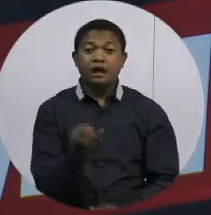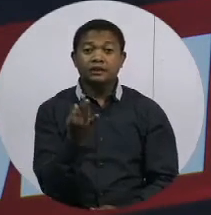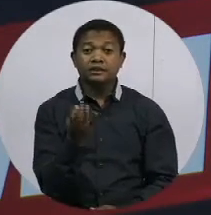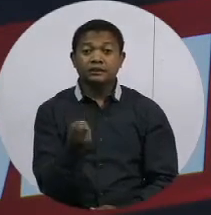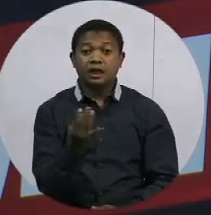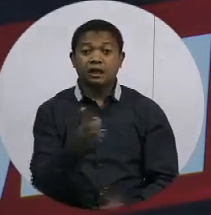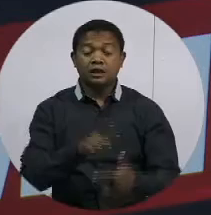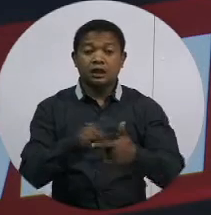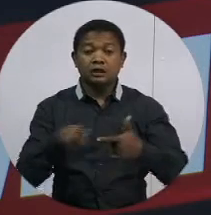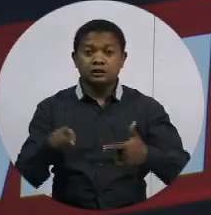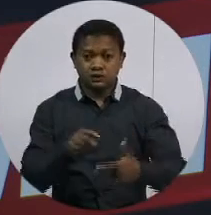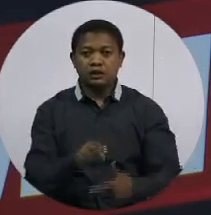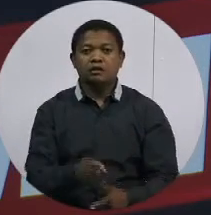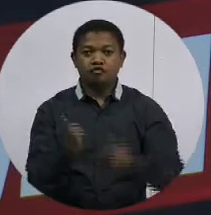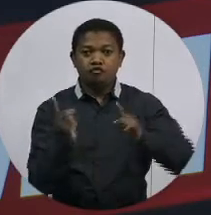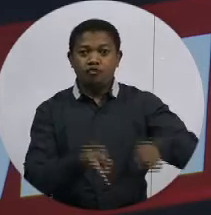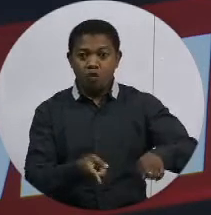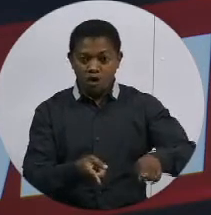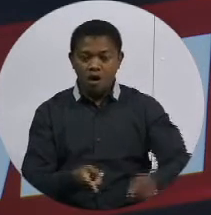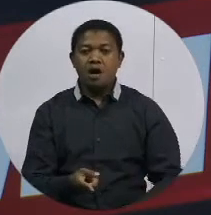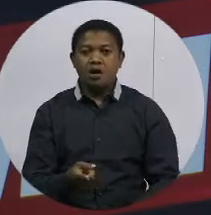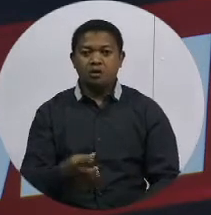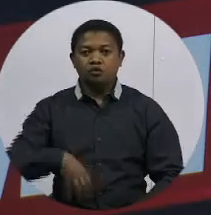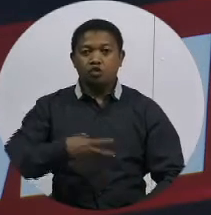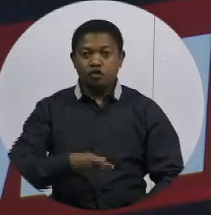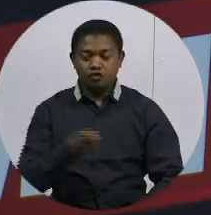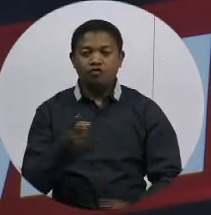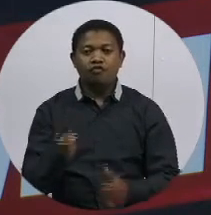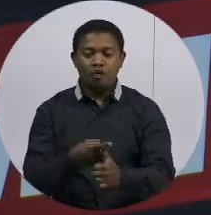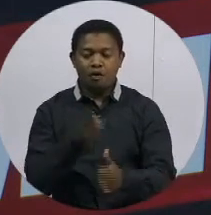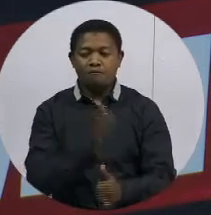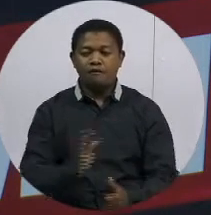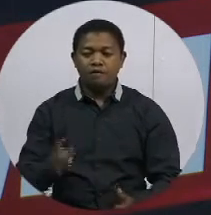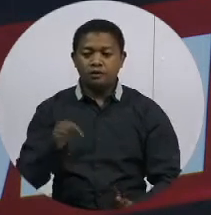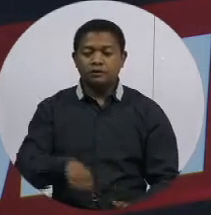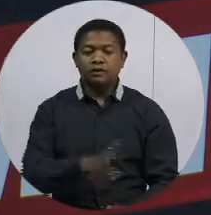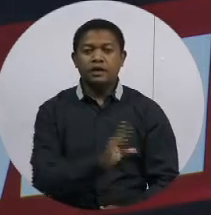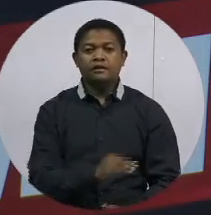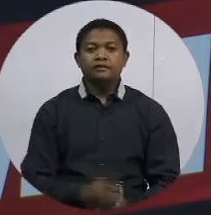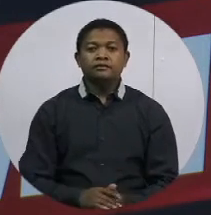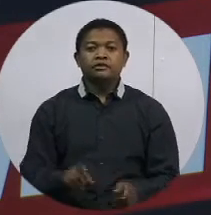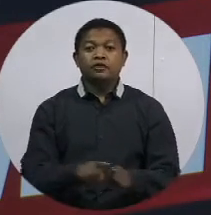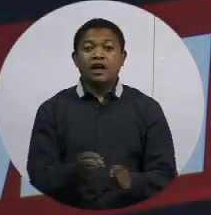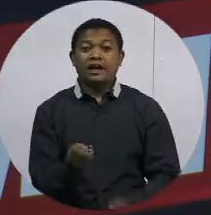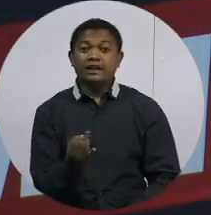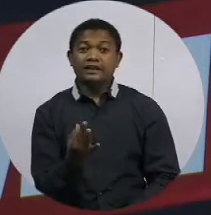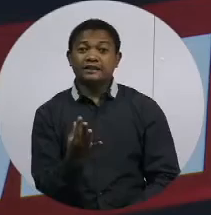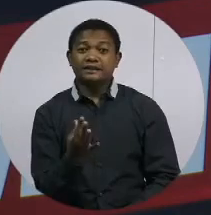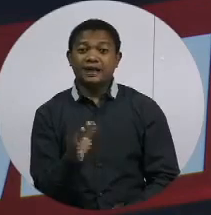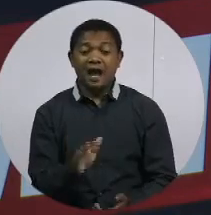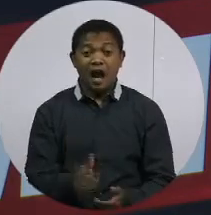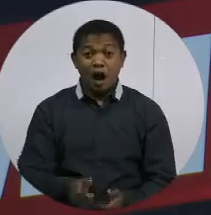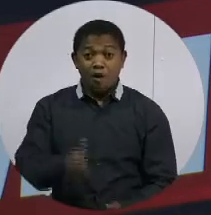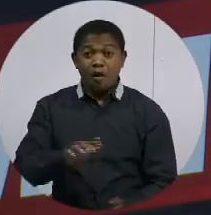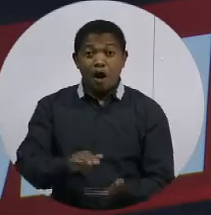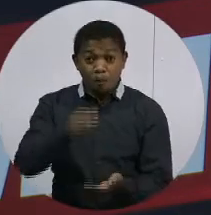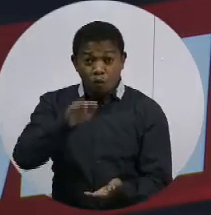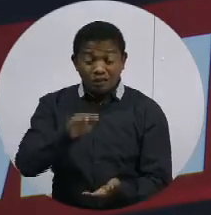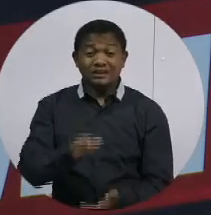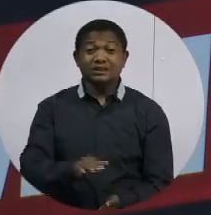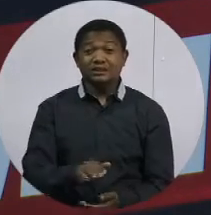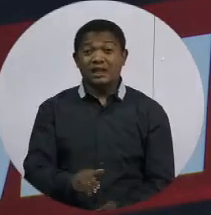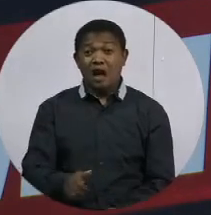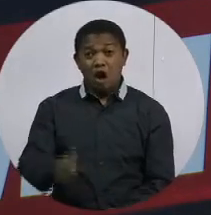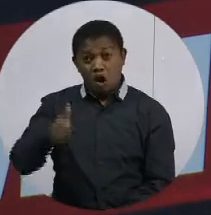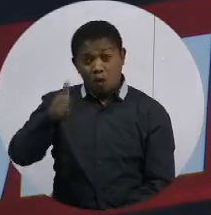eto Madagasikara avy hatrany ary no andeha hanomboantsika n'izao vaovao izao, antontanisa ambony indrindra ho an'ny fahasitranan'ny olona marary